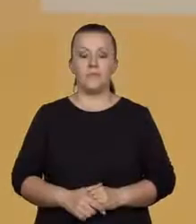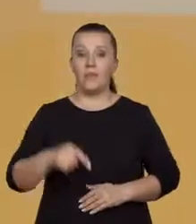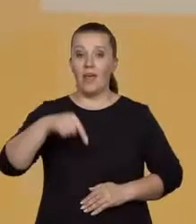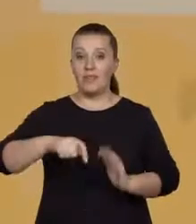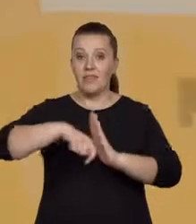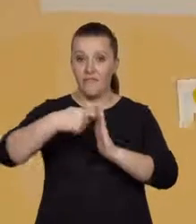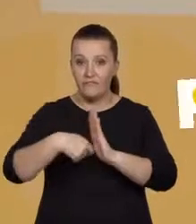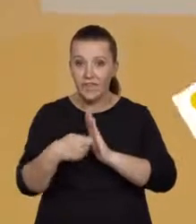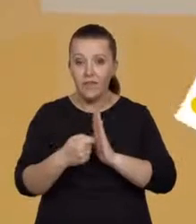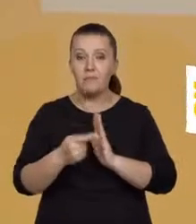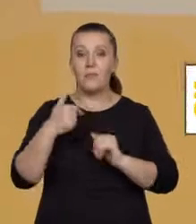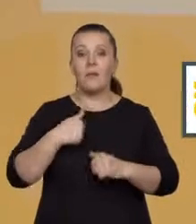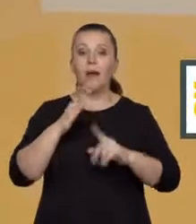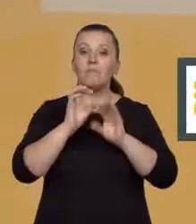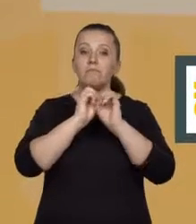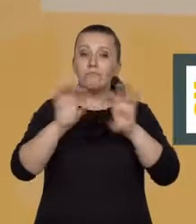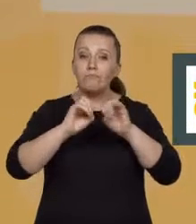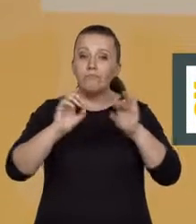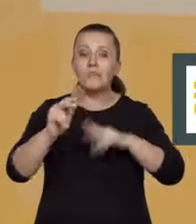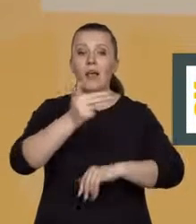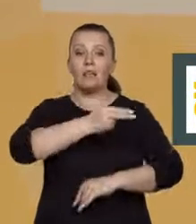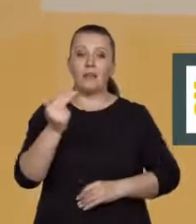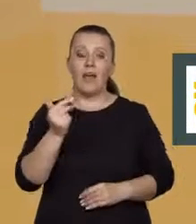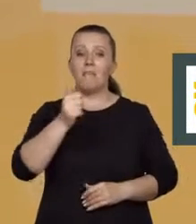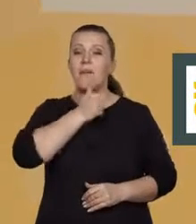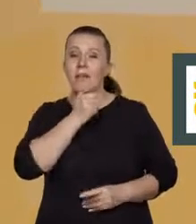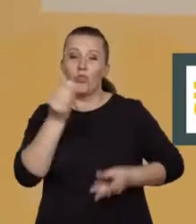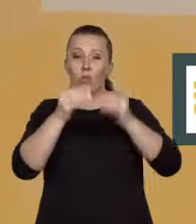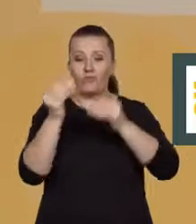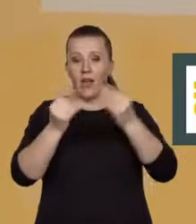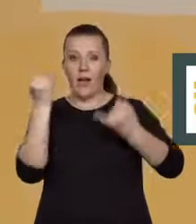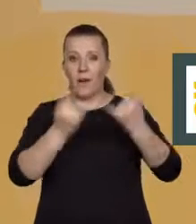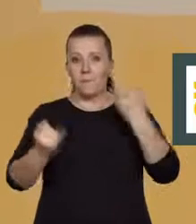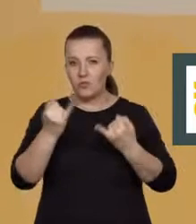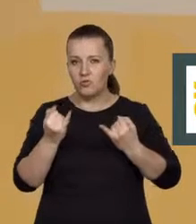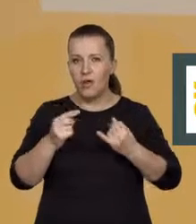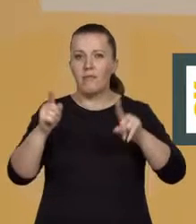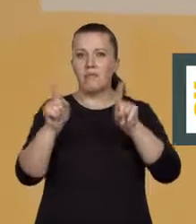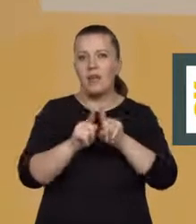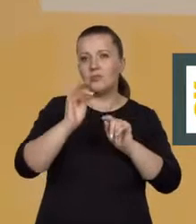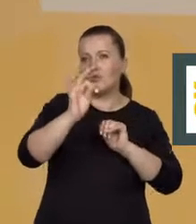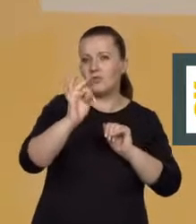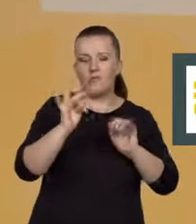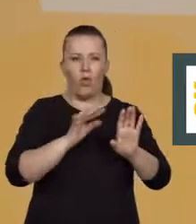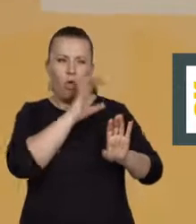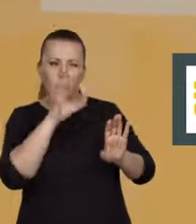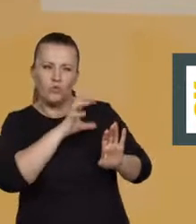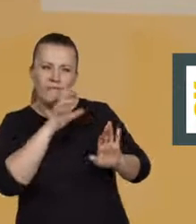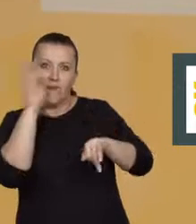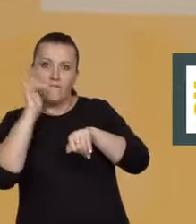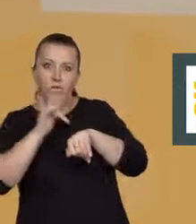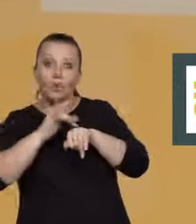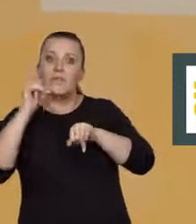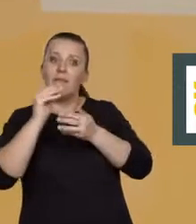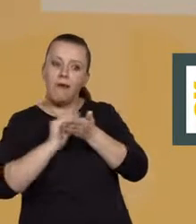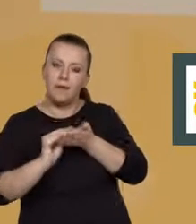W tym filmie porozmawiamy o projektowaniu doświadczeń chemicznych, a także o formułowaniu obserwacji i wniosków.